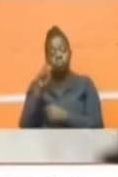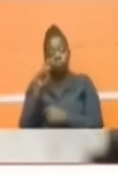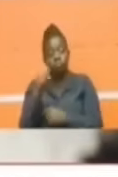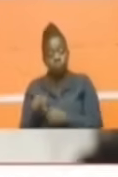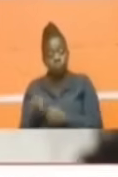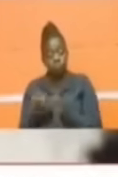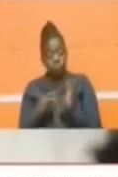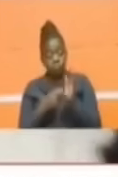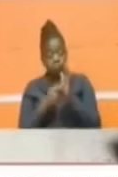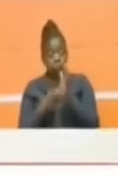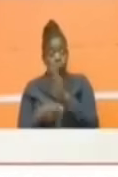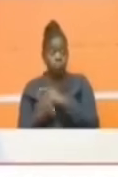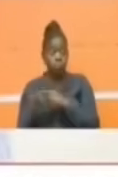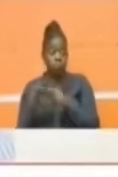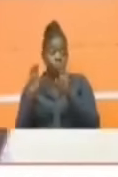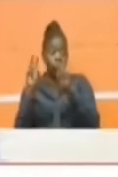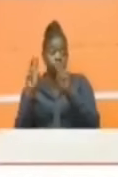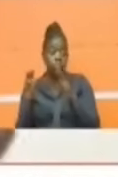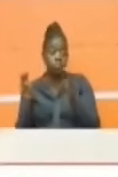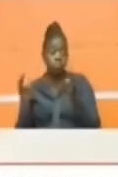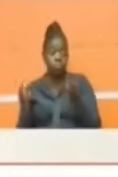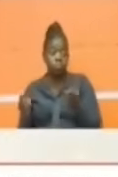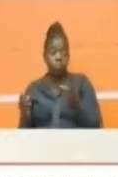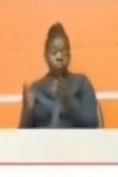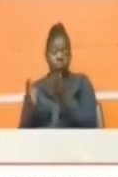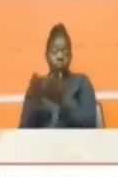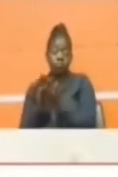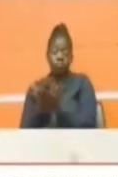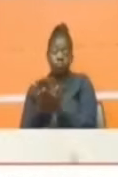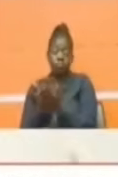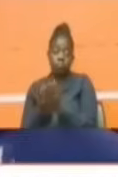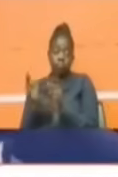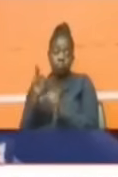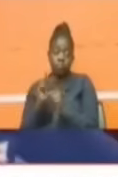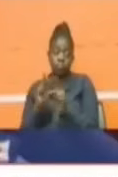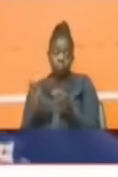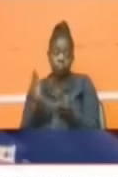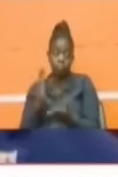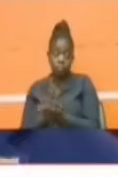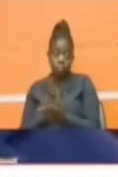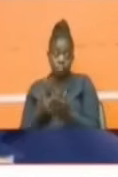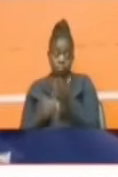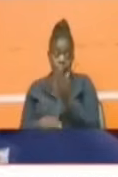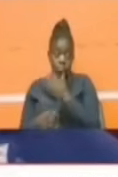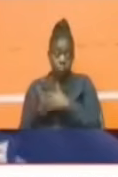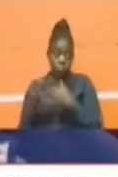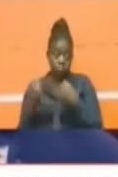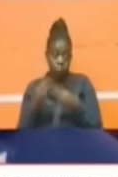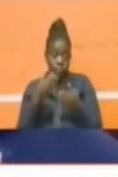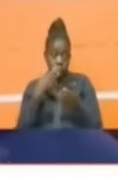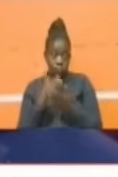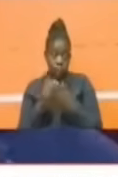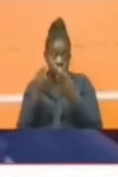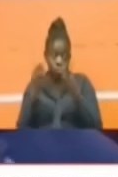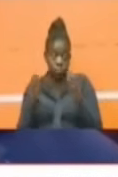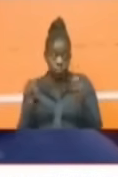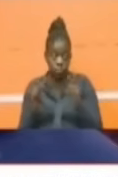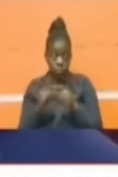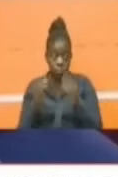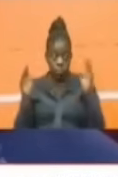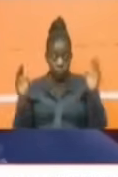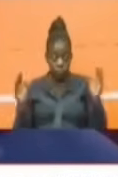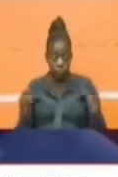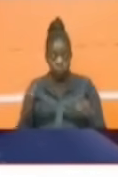kwa mukama n'omulamwa gwe batambuliddeko nakunga abantu okubeegattako mukama agenda kukolera ebirungi agenda kukolera ebinene